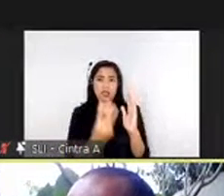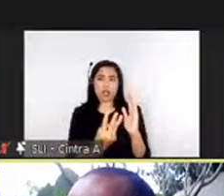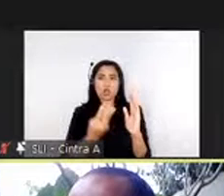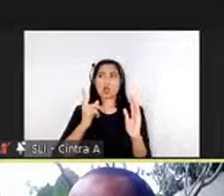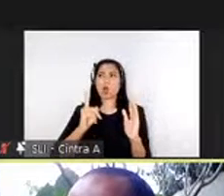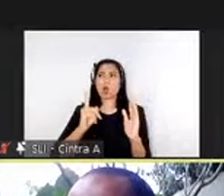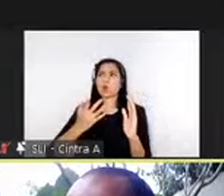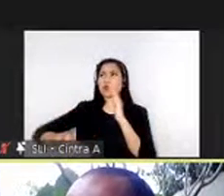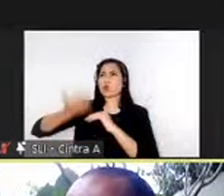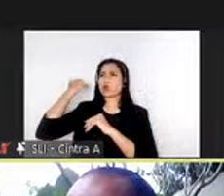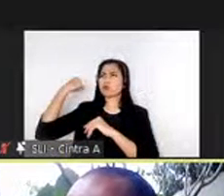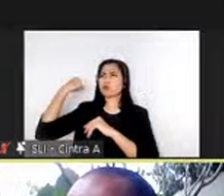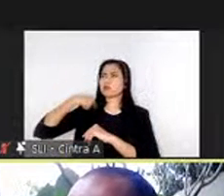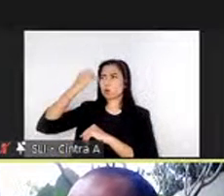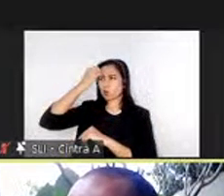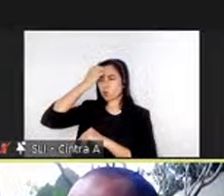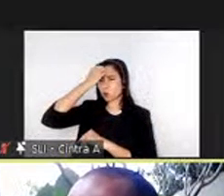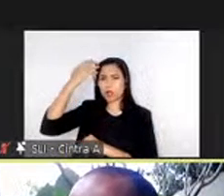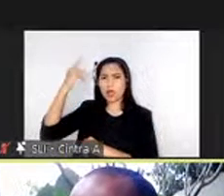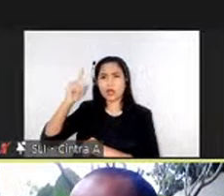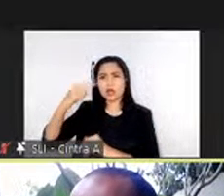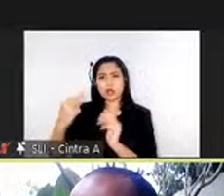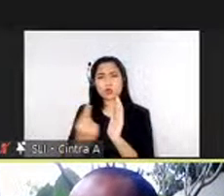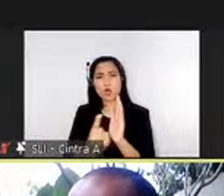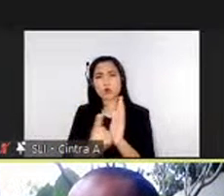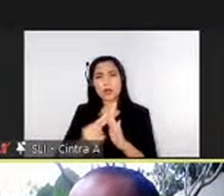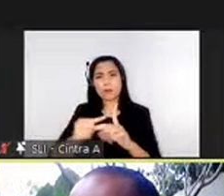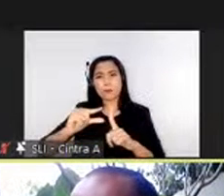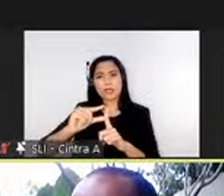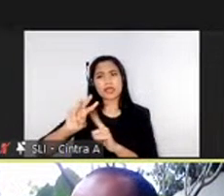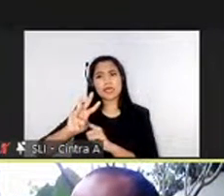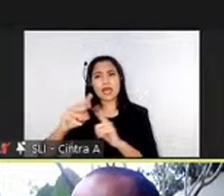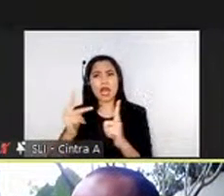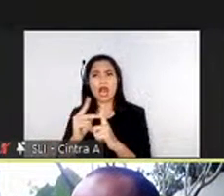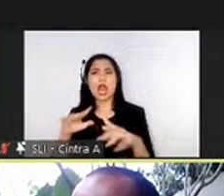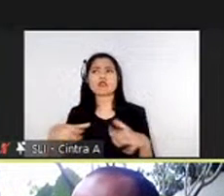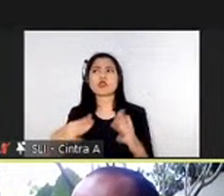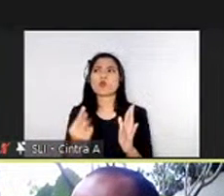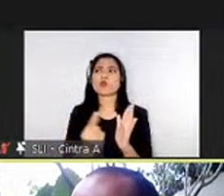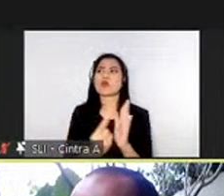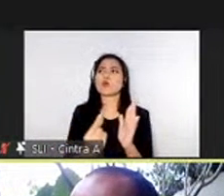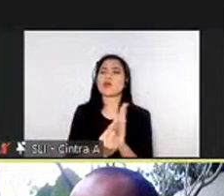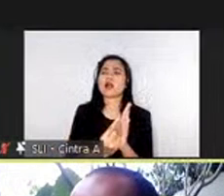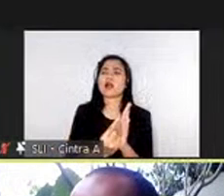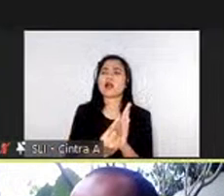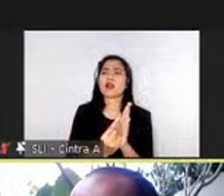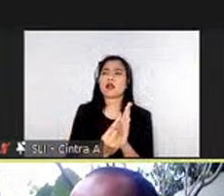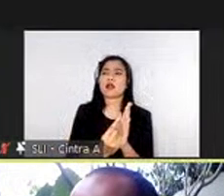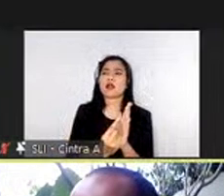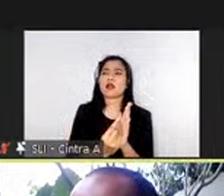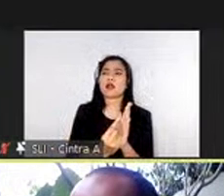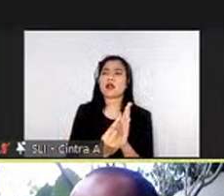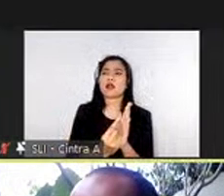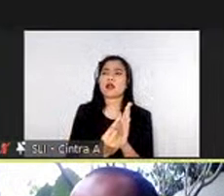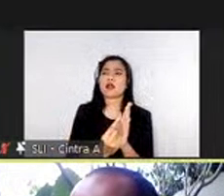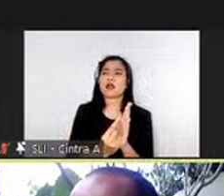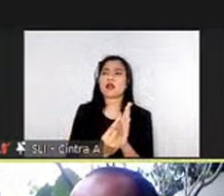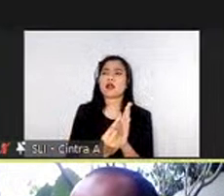kluster eh undang-undang p3h atau di undang-undang tentang eh eh